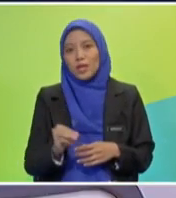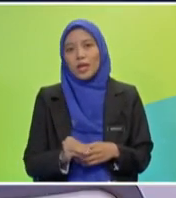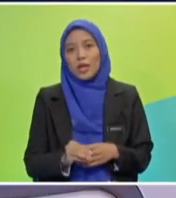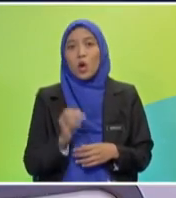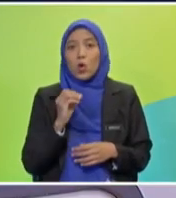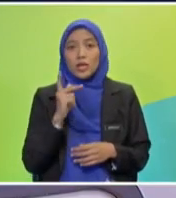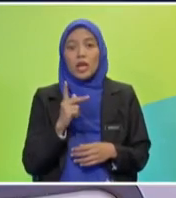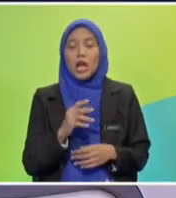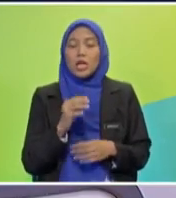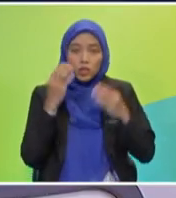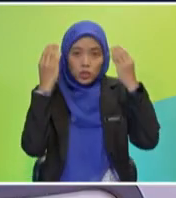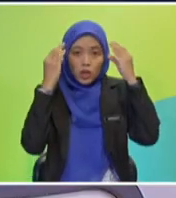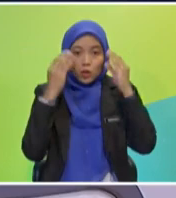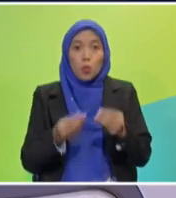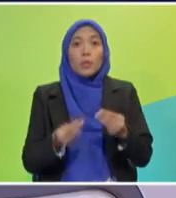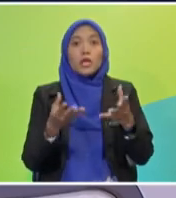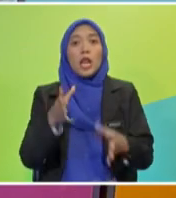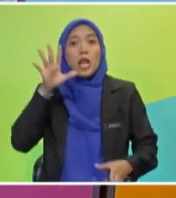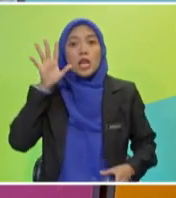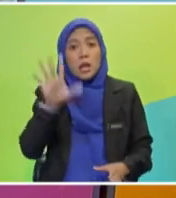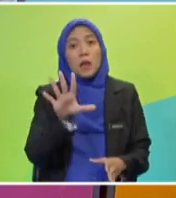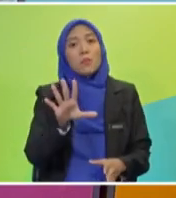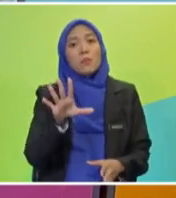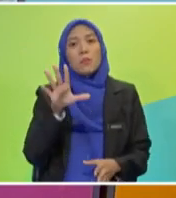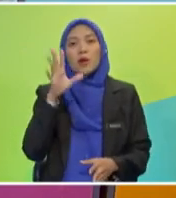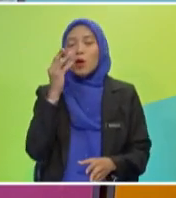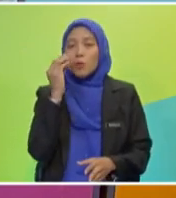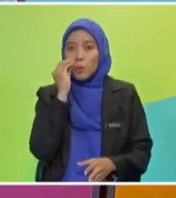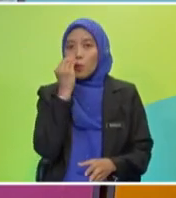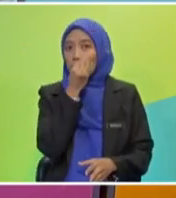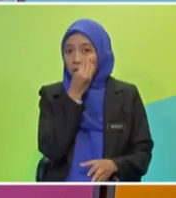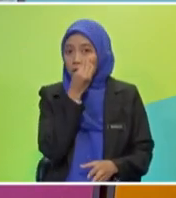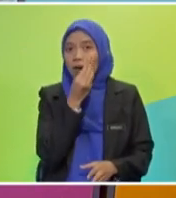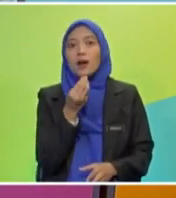Baiklah, kita berikan juga 5 kutu mawar merah untuk adik Naura.